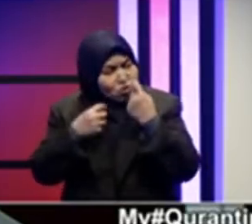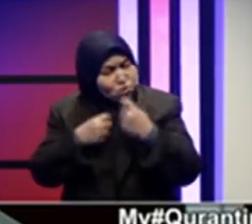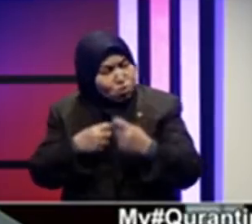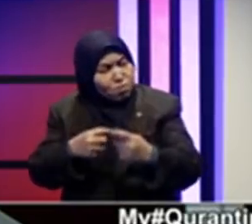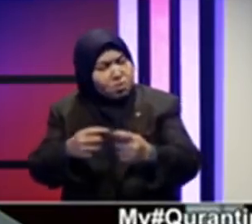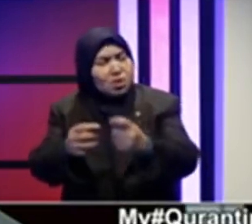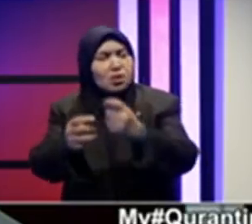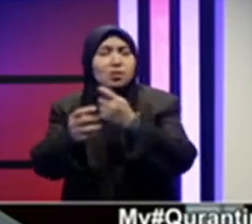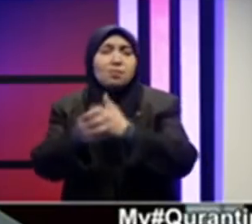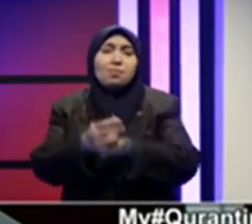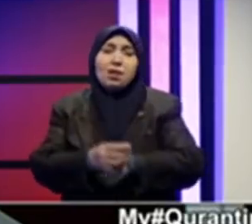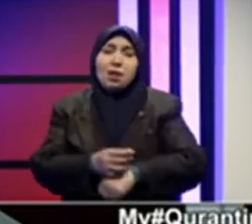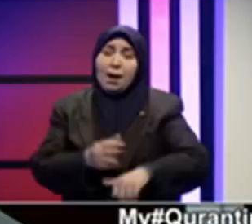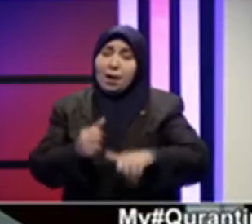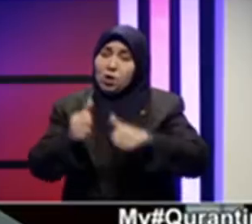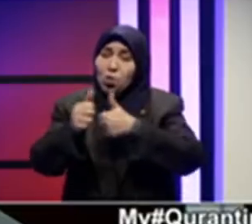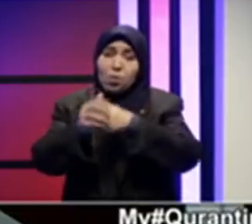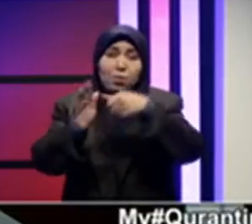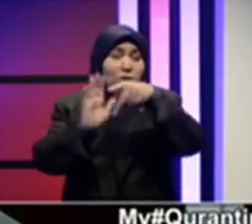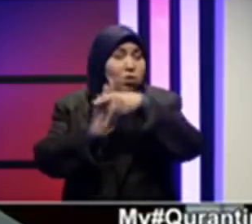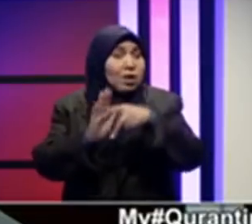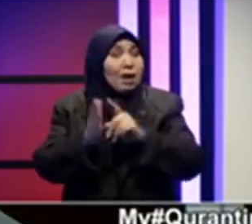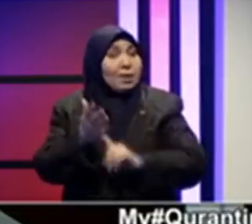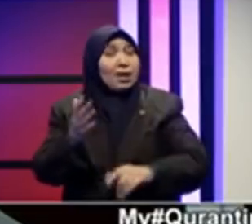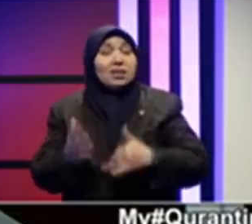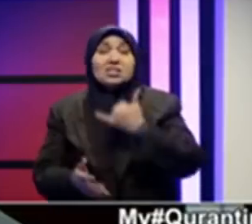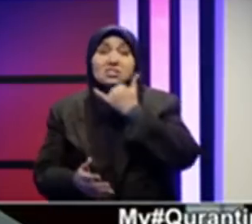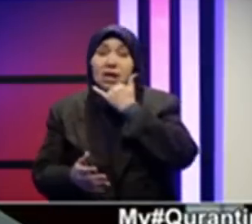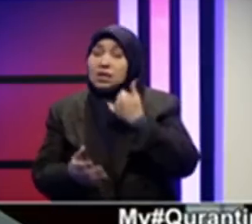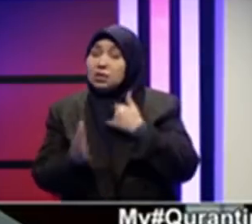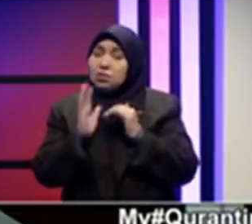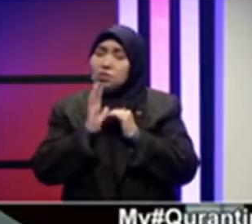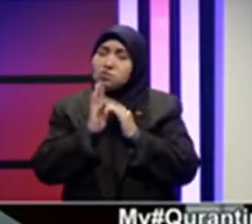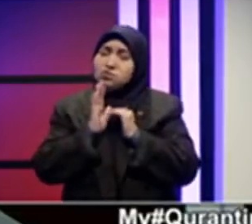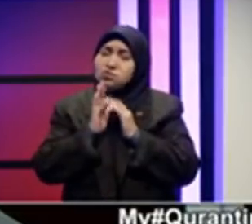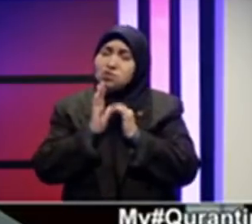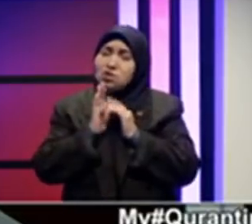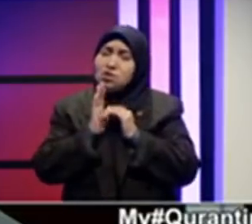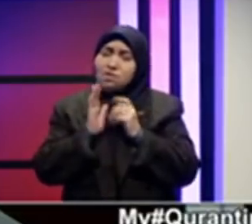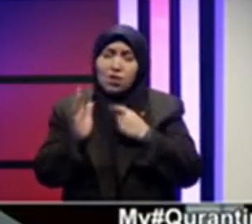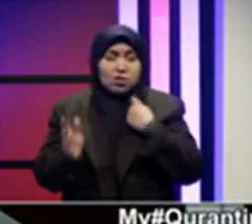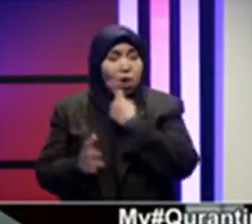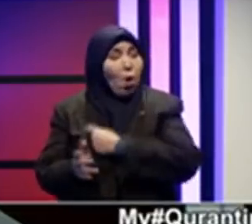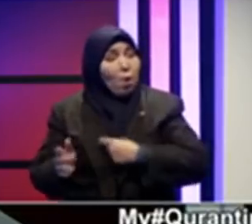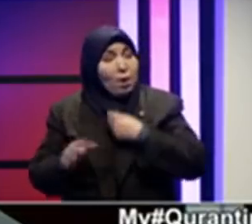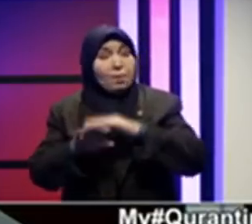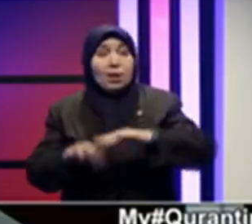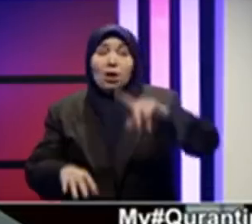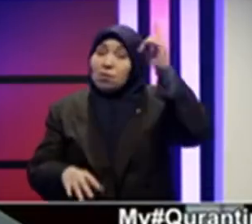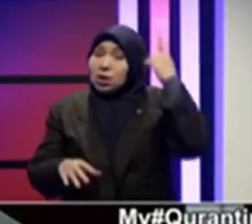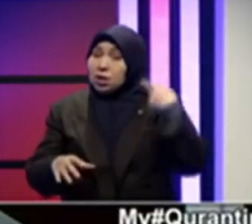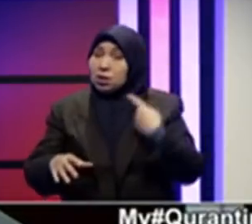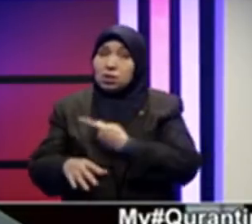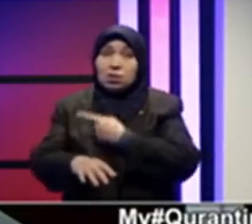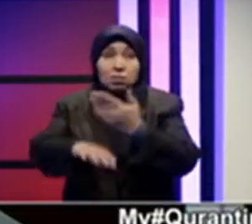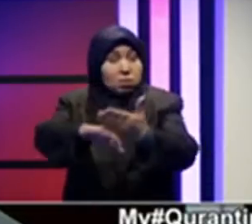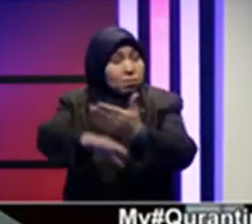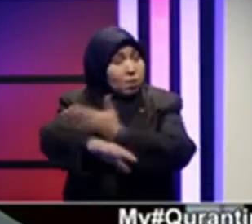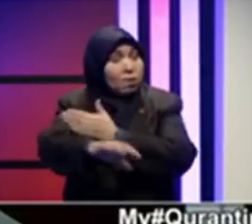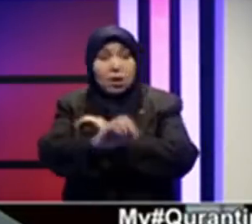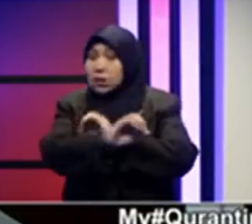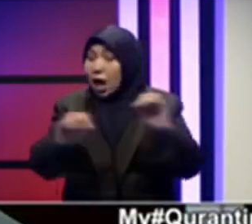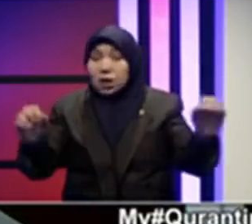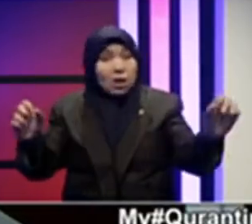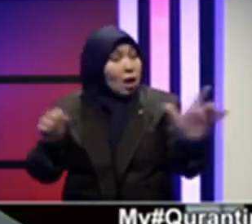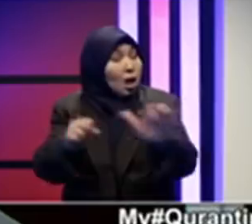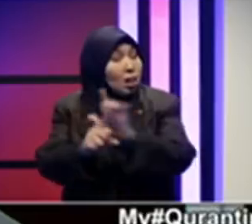mematuhi kepada peraturan, tersilap, kita istighfar, taubat pada Allah, kita baiki. Ya, tidak ada yang sempurna, tetapi kita